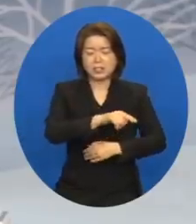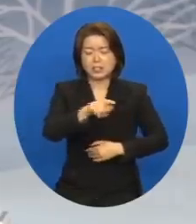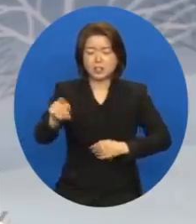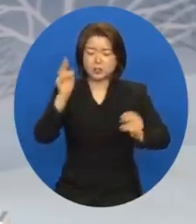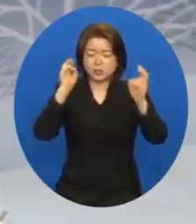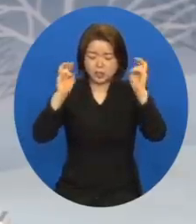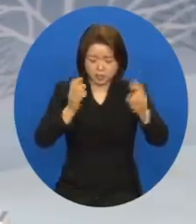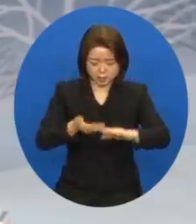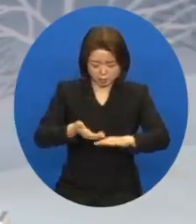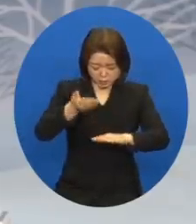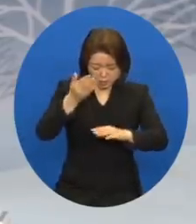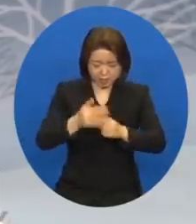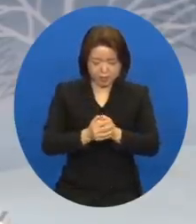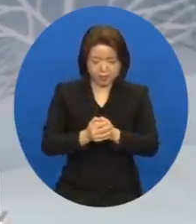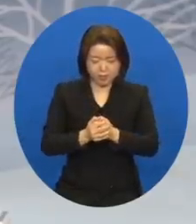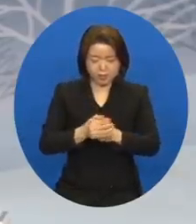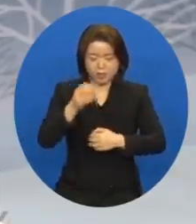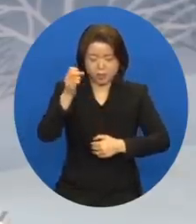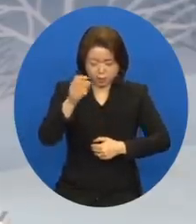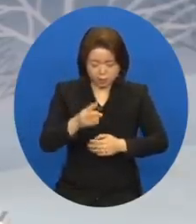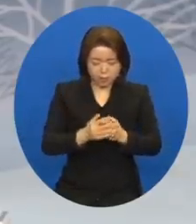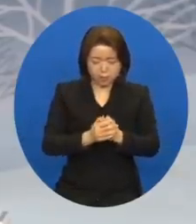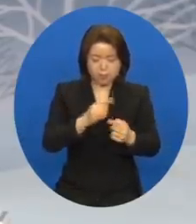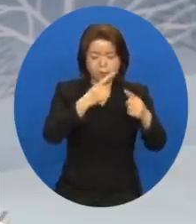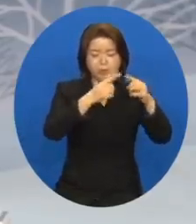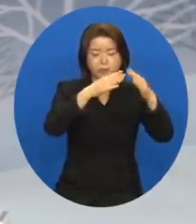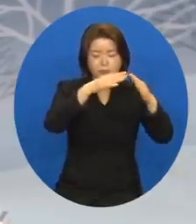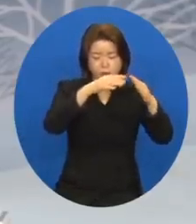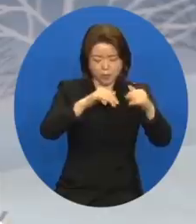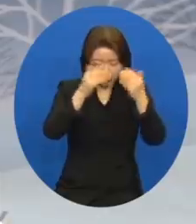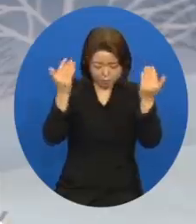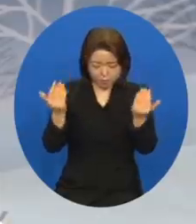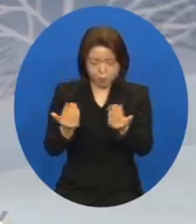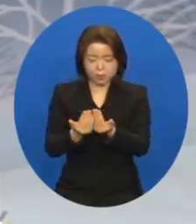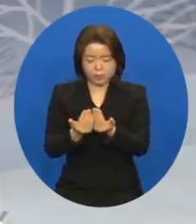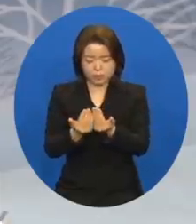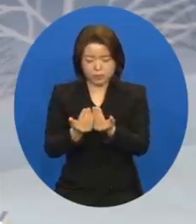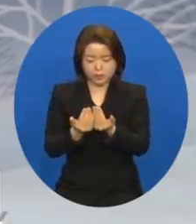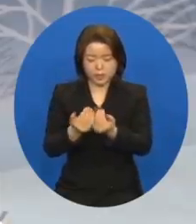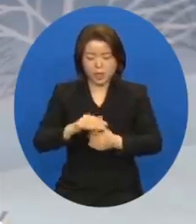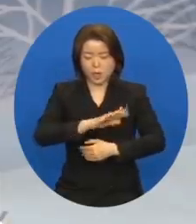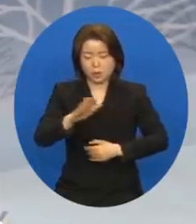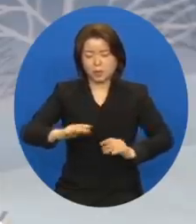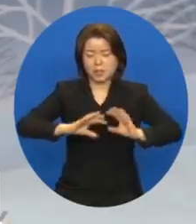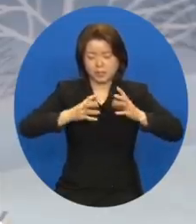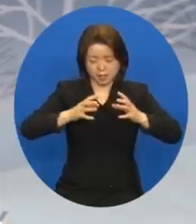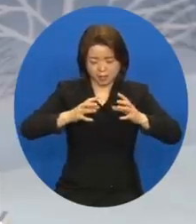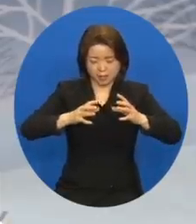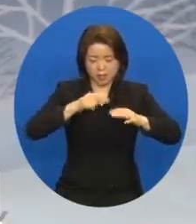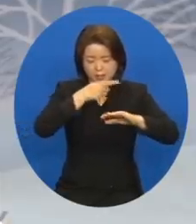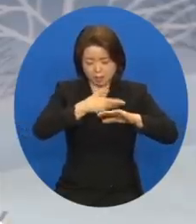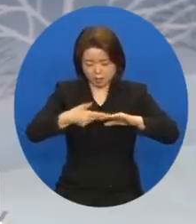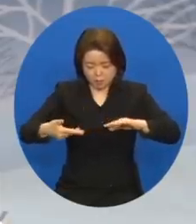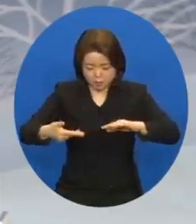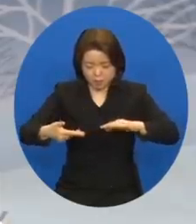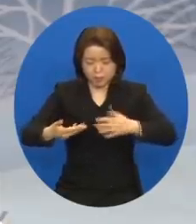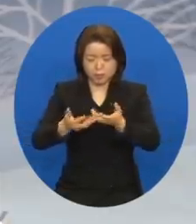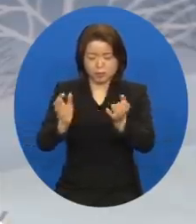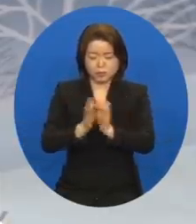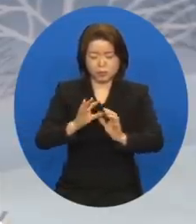위에, 그리고 교회와 모든 우리 나라와 민족과